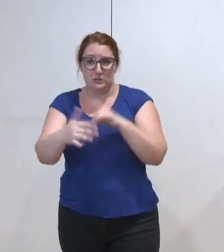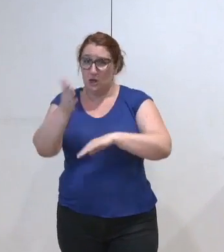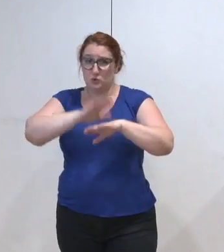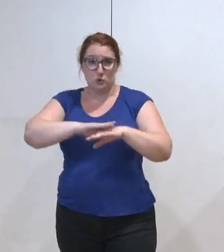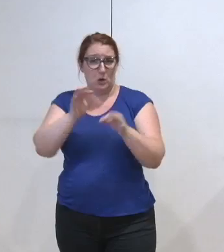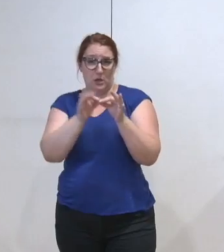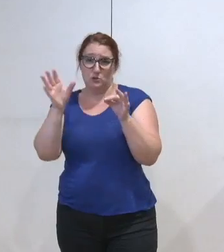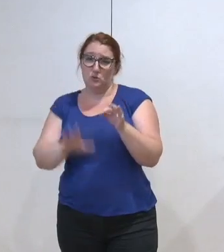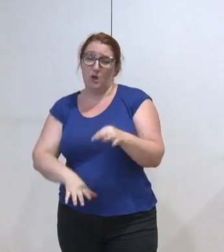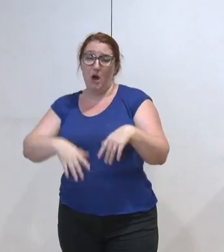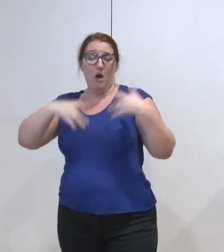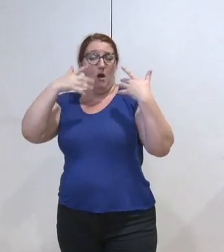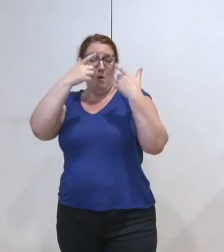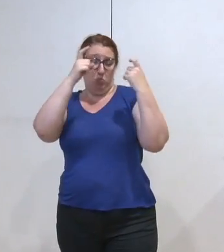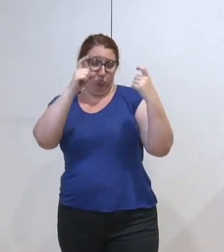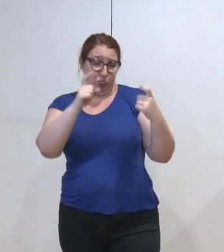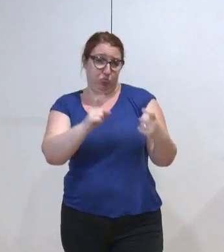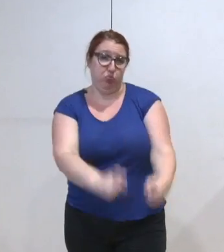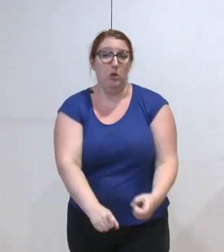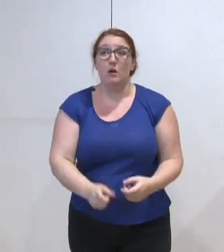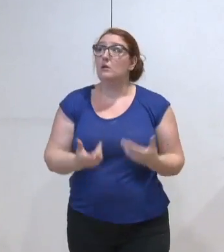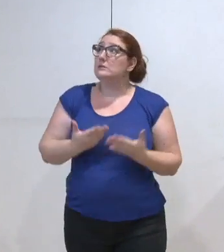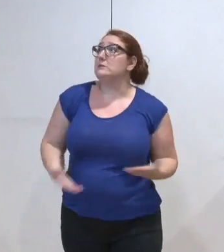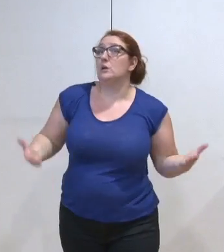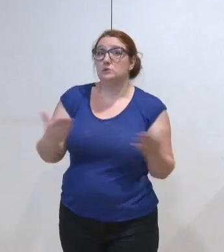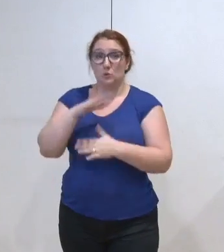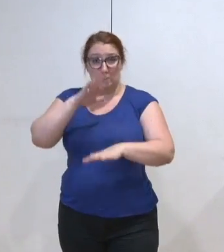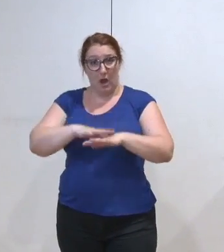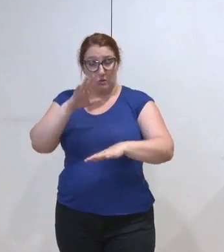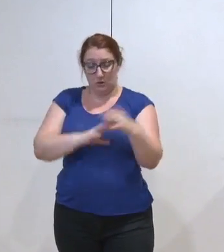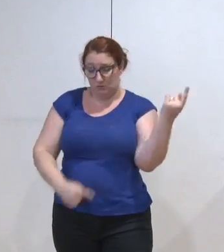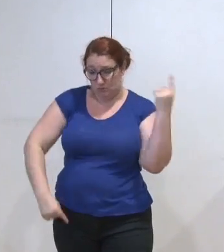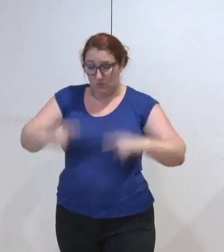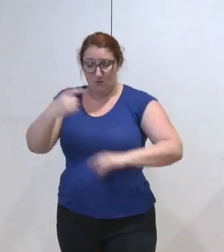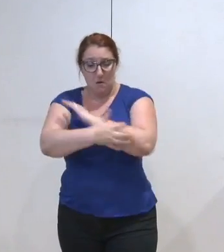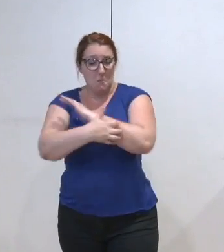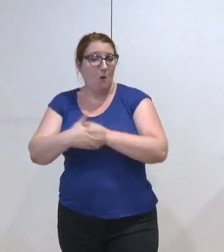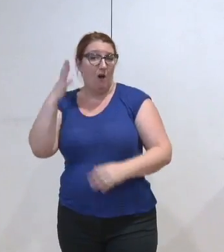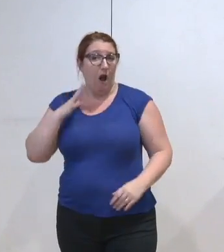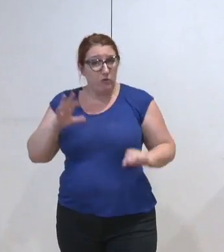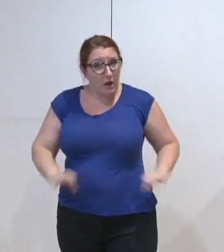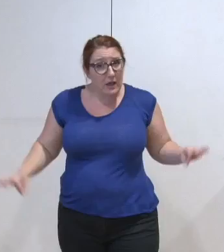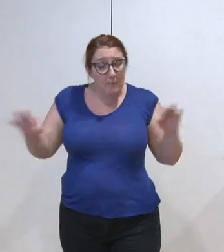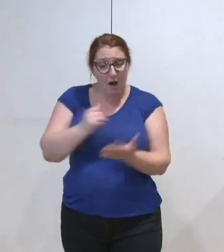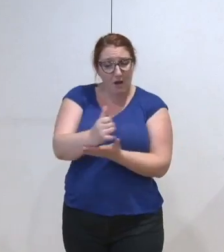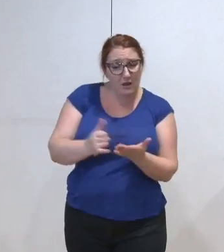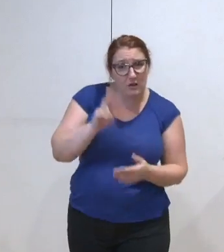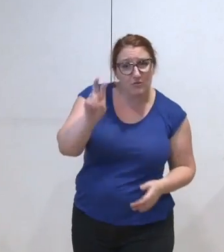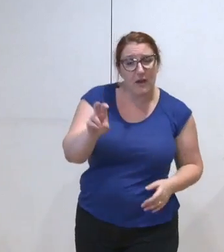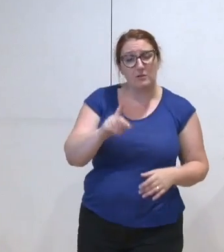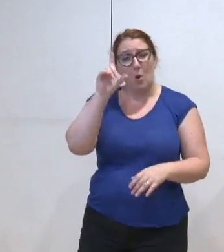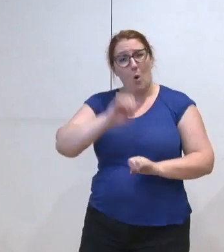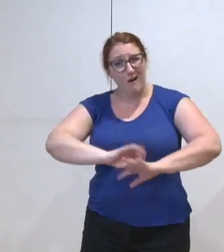vous êtes tout simple simplement en train de paupériser des quartiers qui ne l'étaient pas comme l'île Verte les eaux claires et même les grands